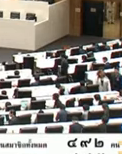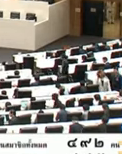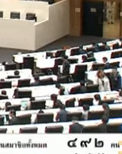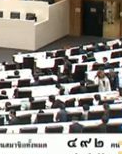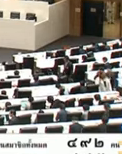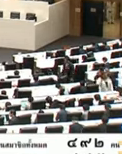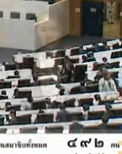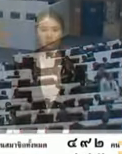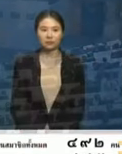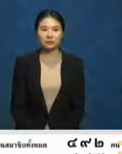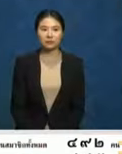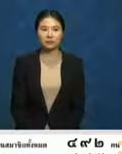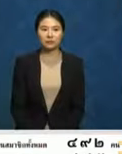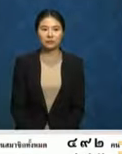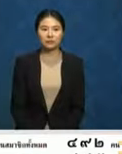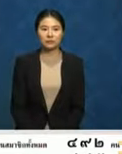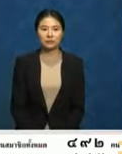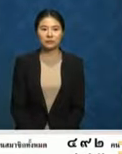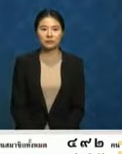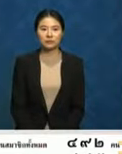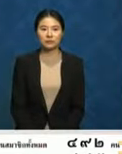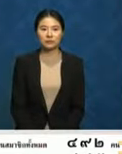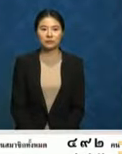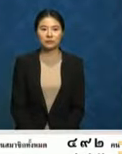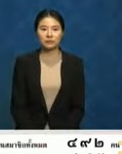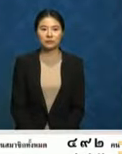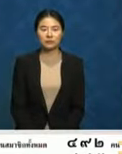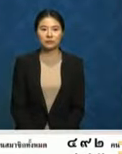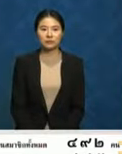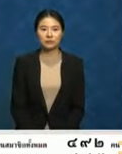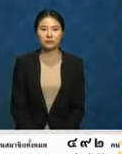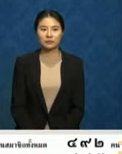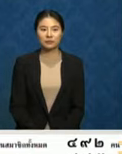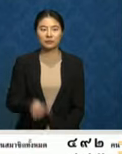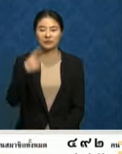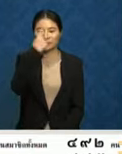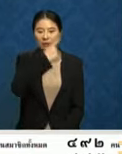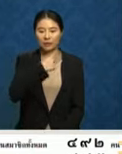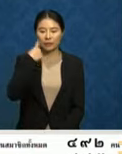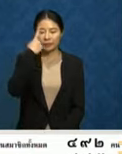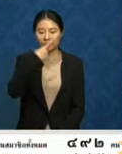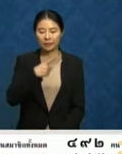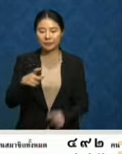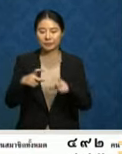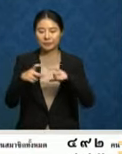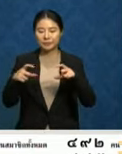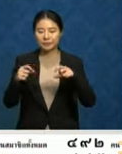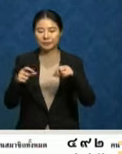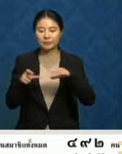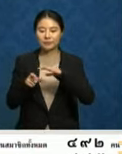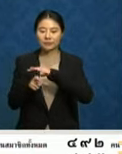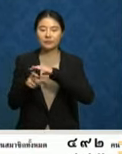พอสมควรนะครับท่านสมาชิกท่านใดยังไม่ได้แสดงตนมีไ